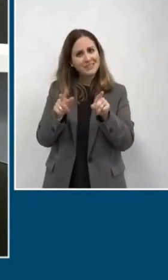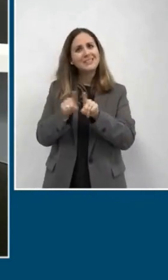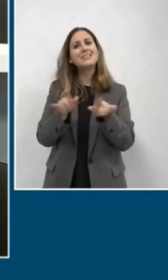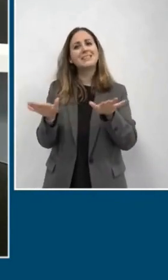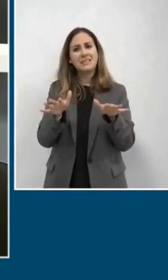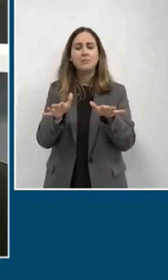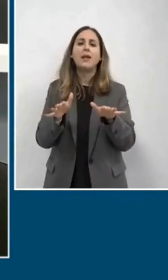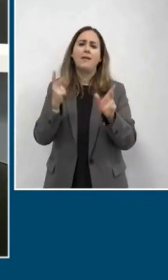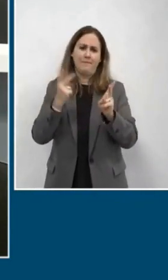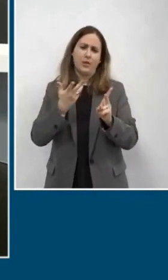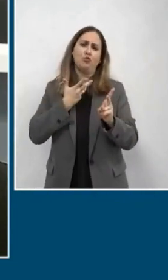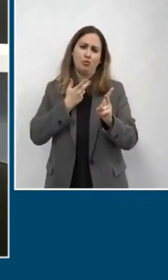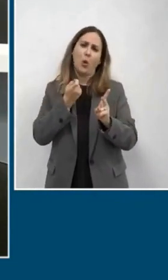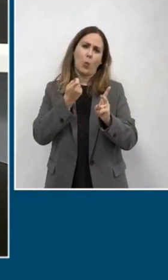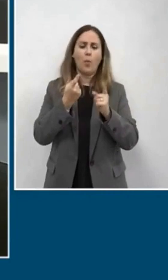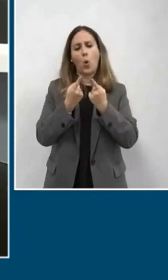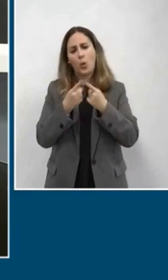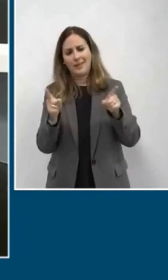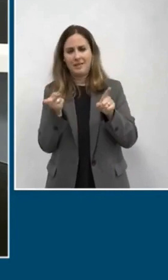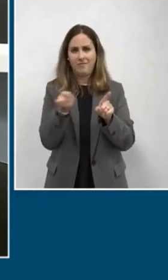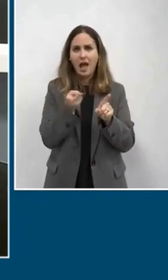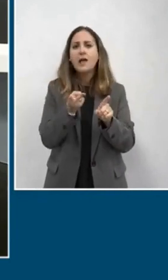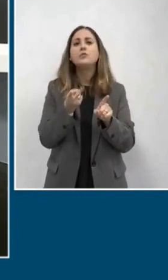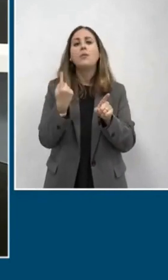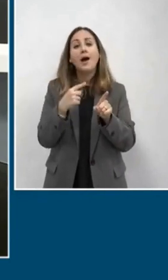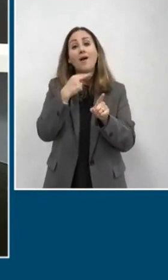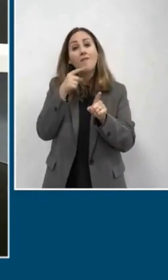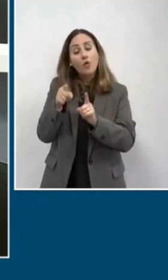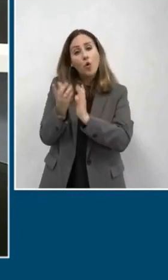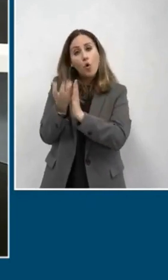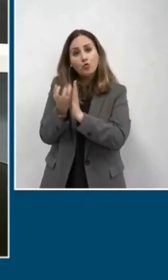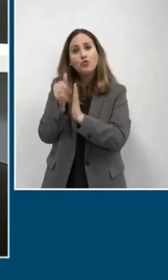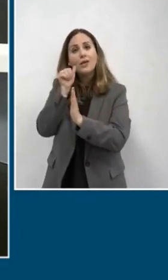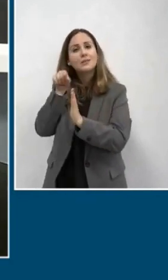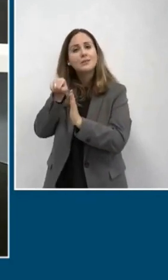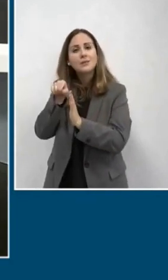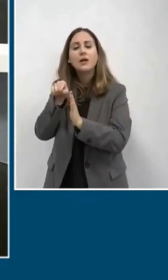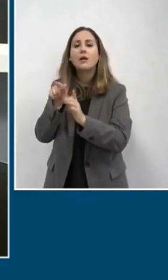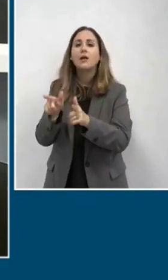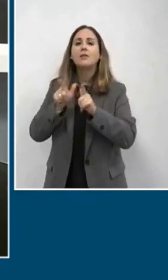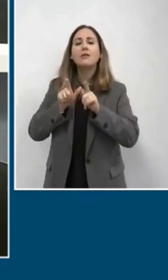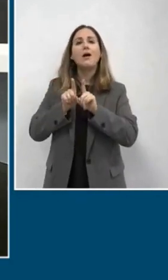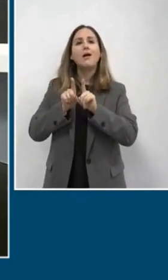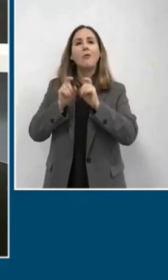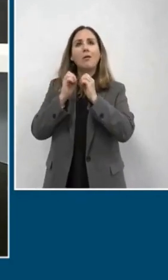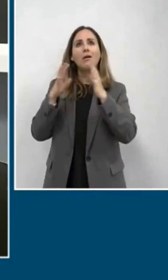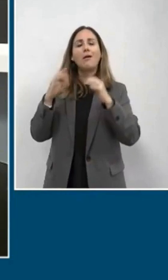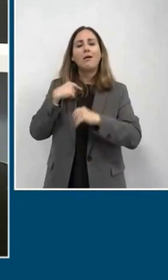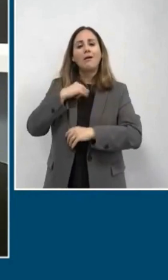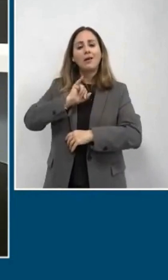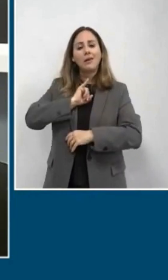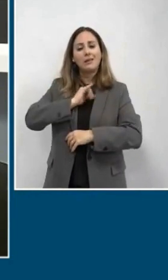ma questa voce sintetizzata artificialmente restituisce l'identità della persona che la emette